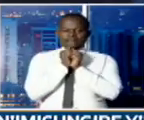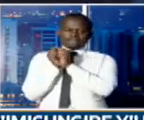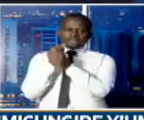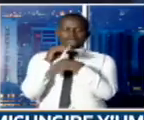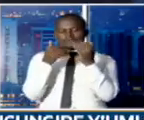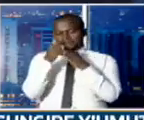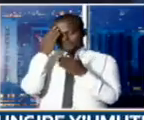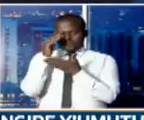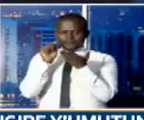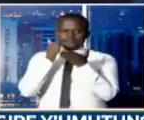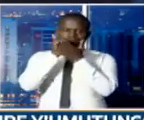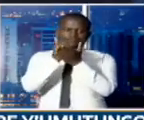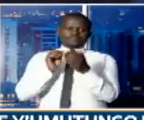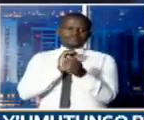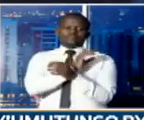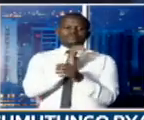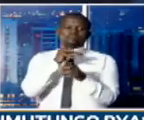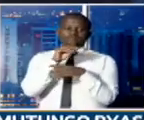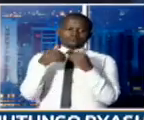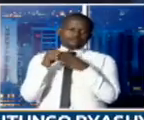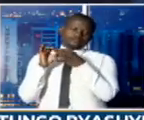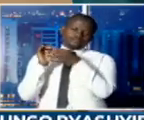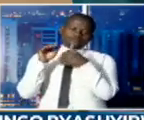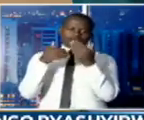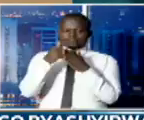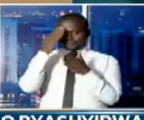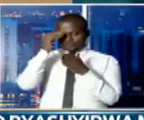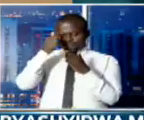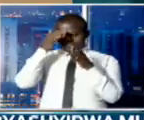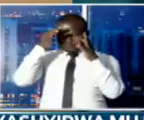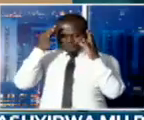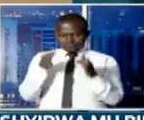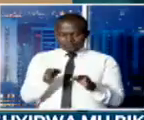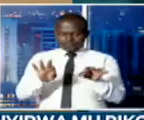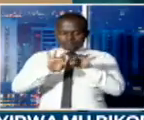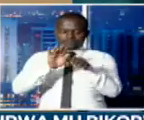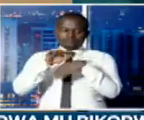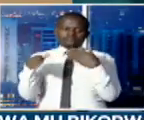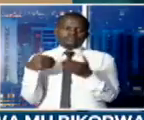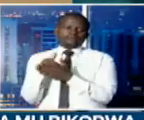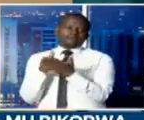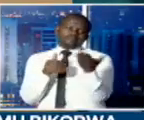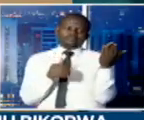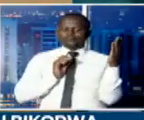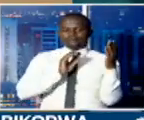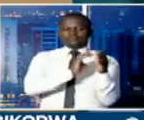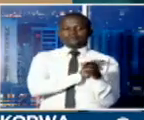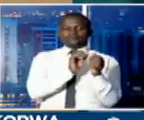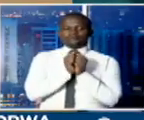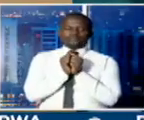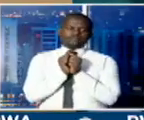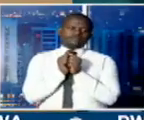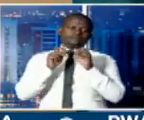umwe kugira ngo bafashe komisiyo y'umuryango wa Afurika yunze ubumwe kugira ngo ibyemezo by'ingirakamaro byafashwe n'aka kanama ndetse